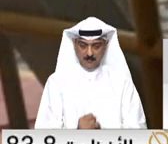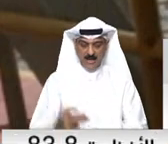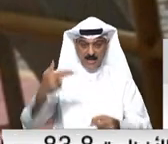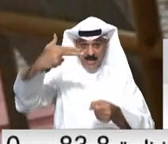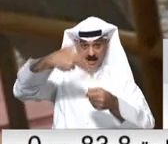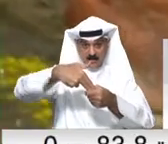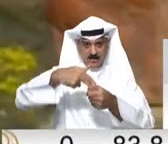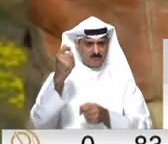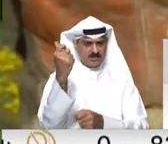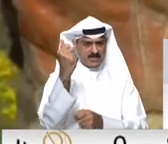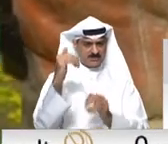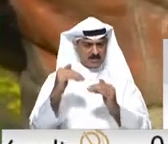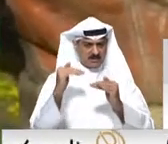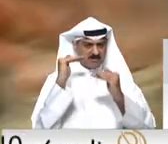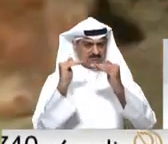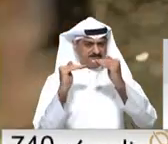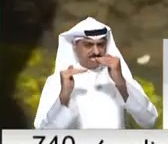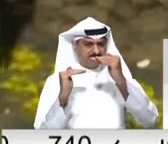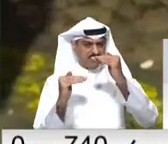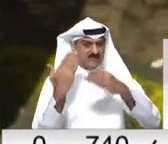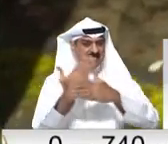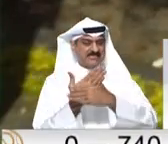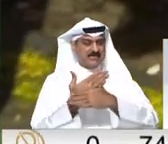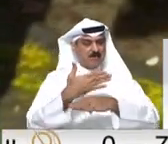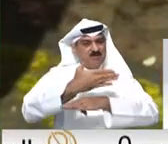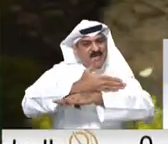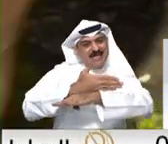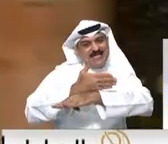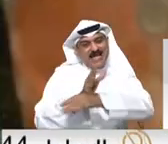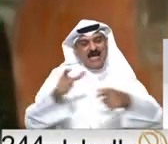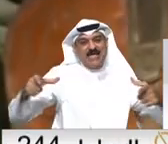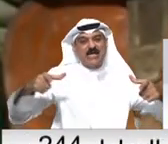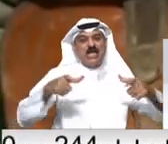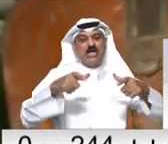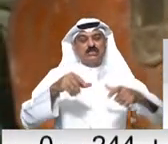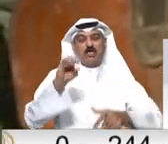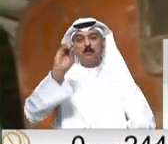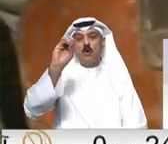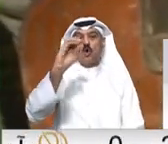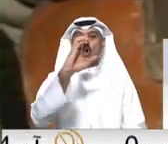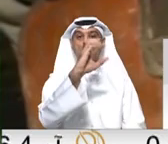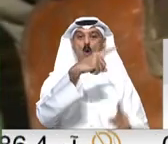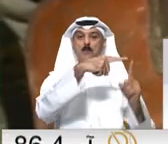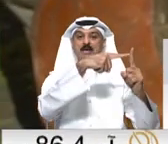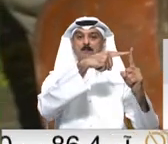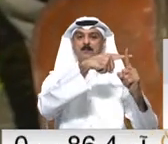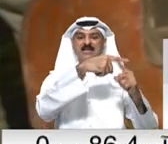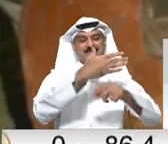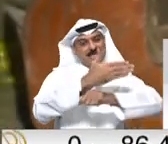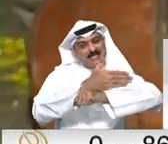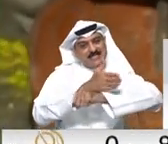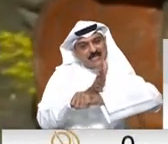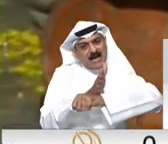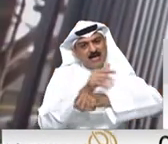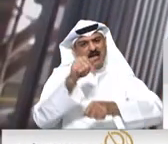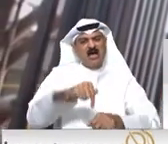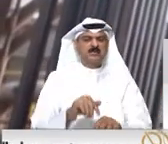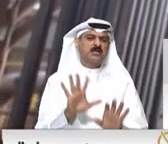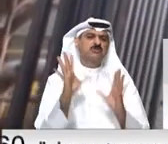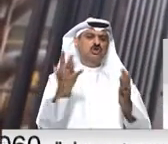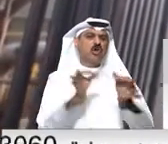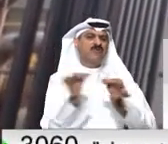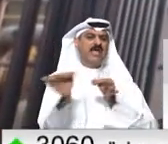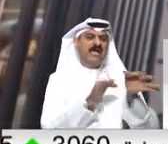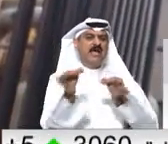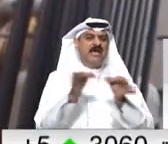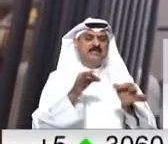النفط تراجعها وسط تأجيل الاجتماع الوزاري لتحالف أوبك بلس لتحديد سياسة إنتاجها من النفط إلى